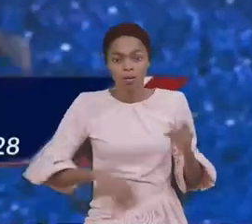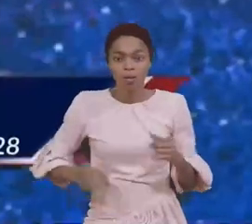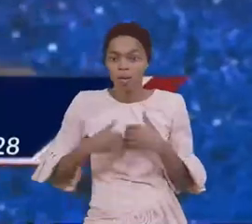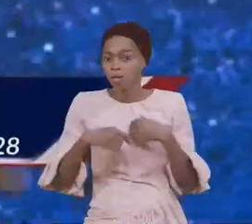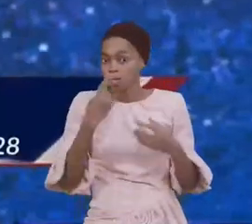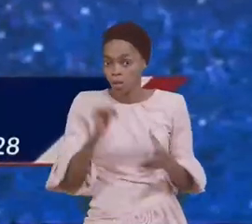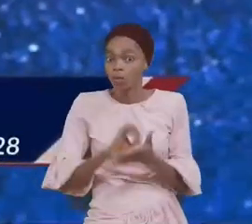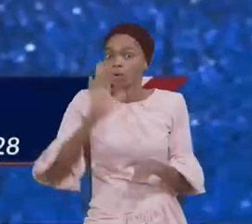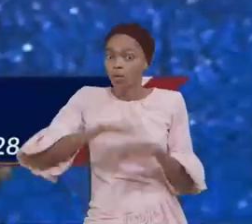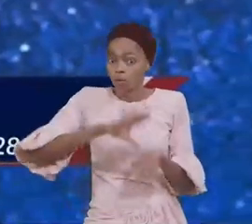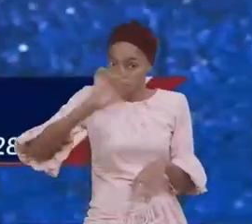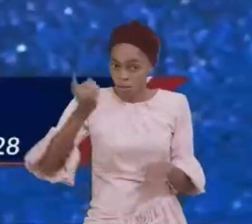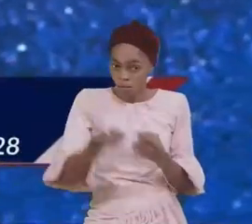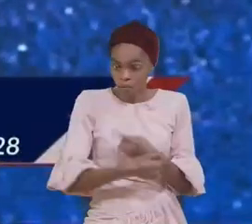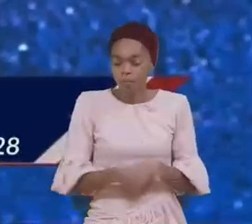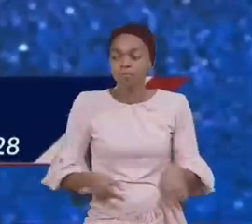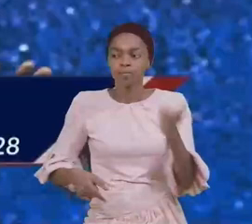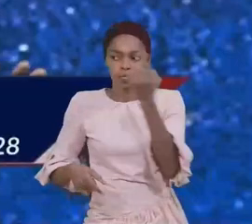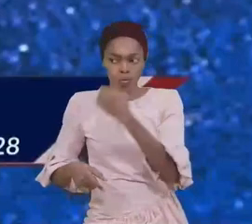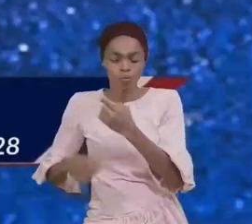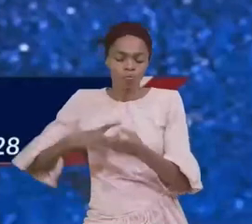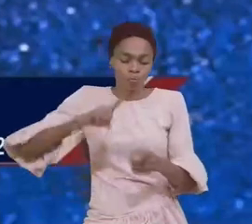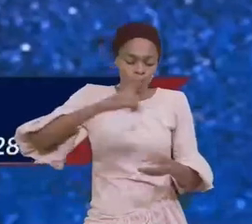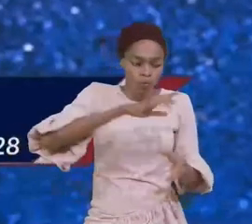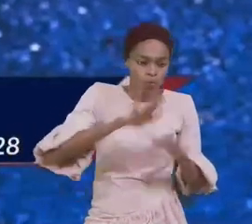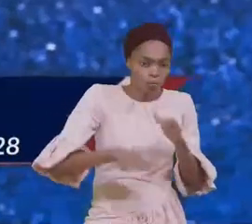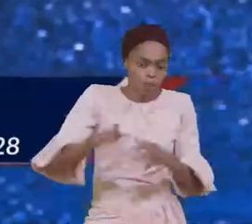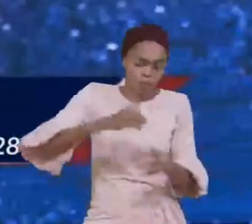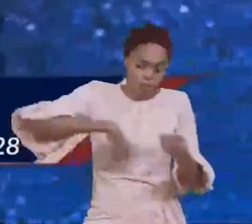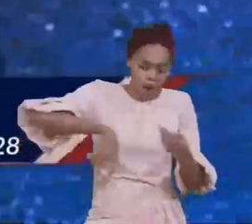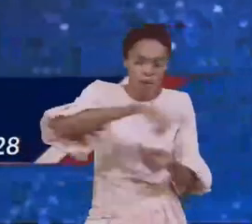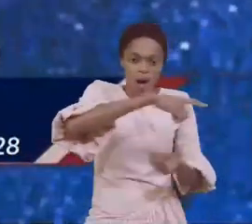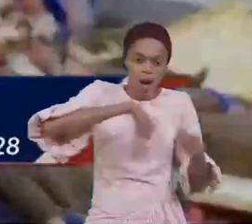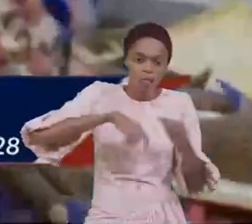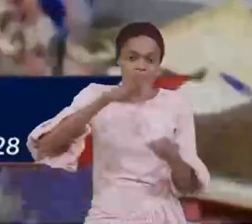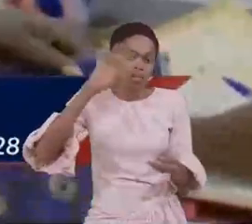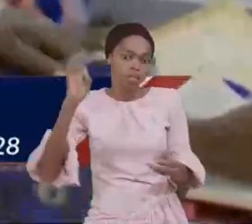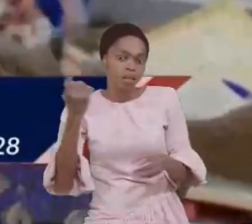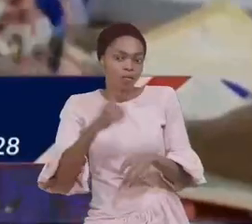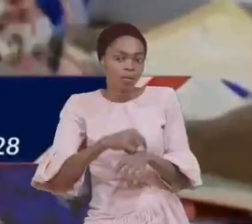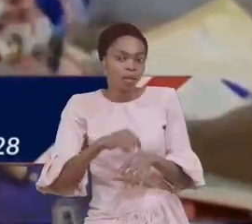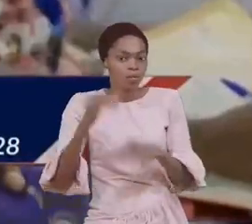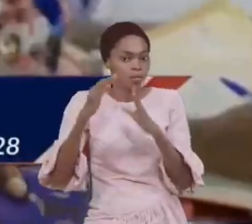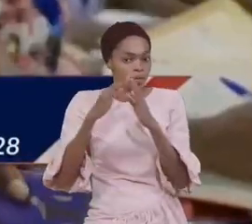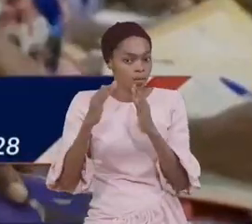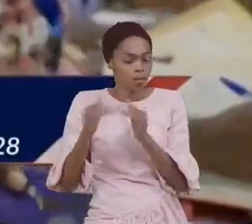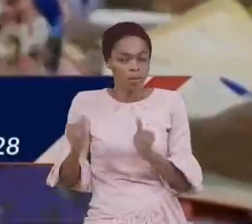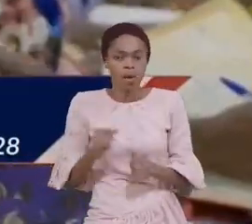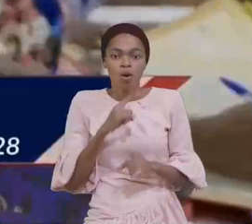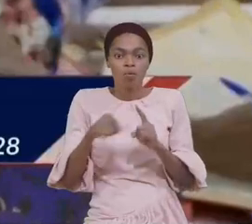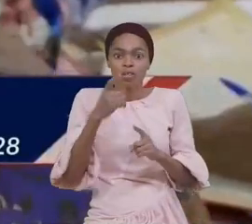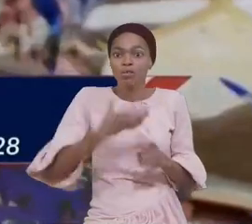le septième jour, ils vont faire le tour de la ville sept fois. Et lorsque vous criez, alors ils ont